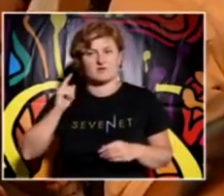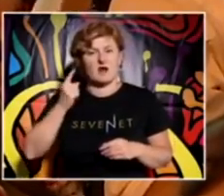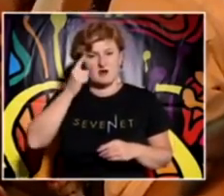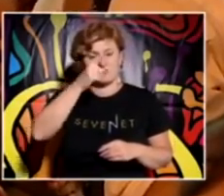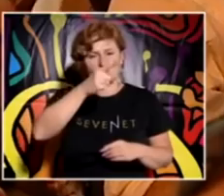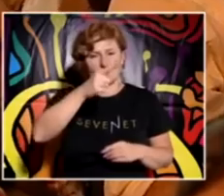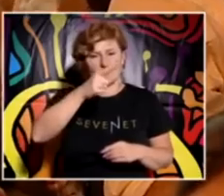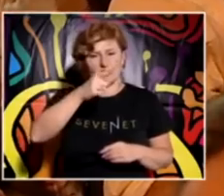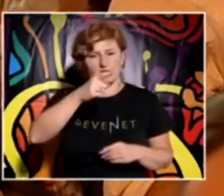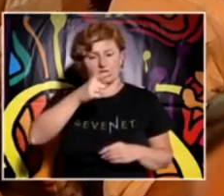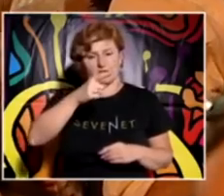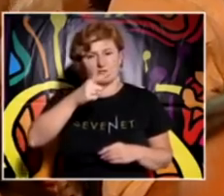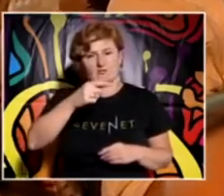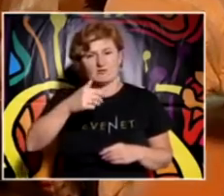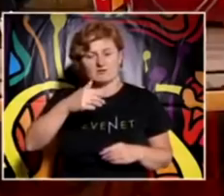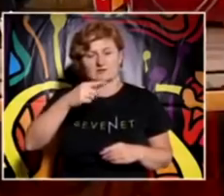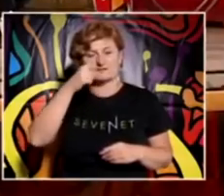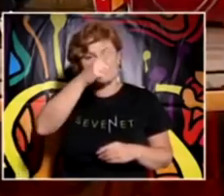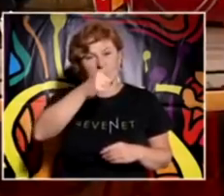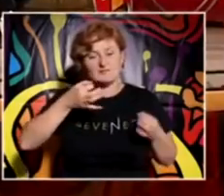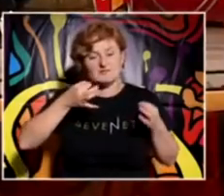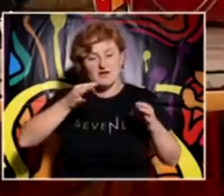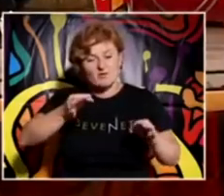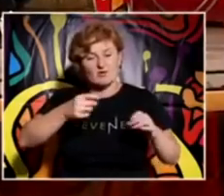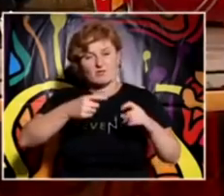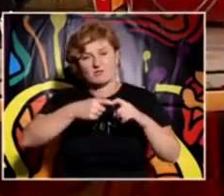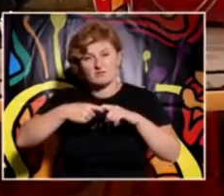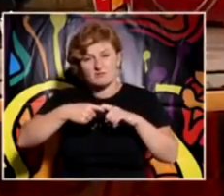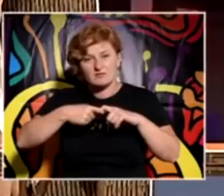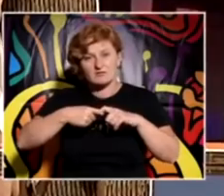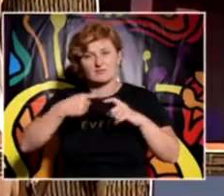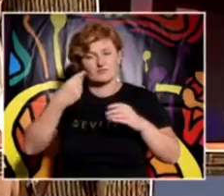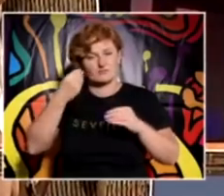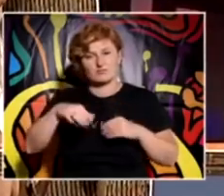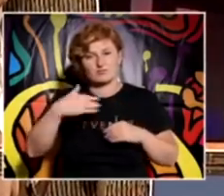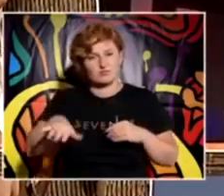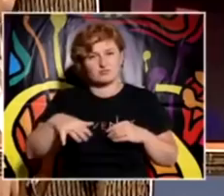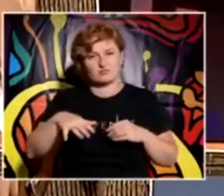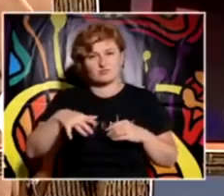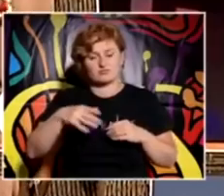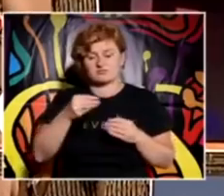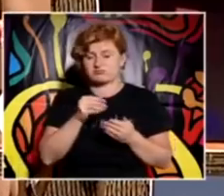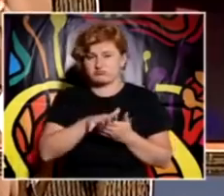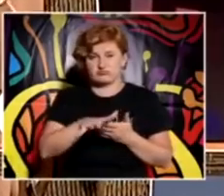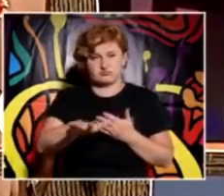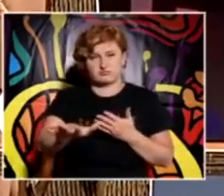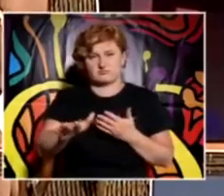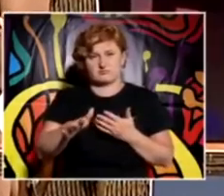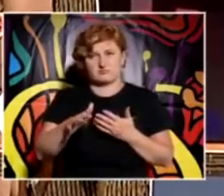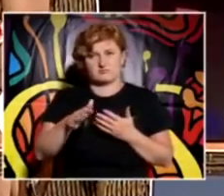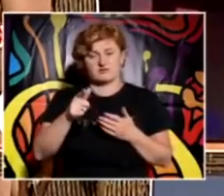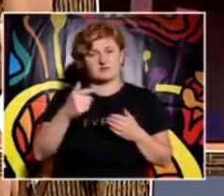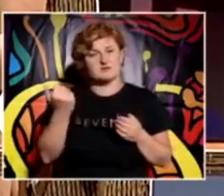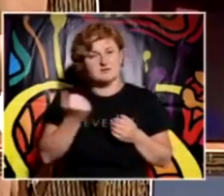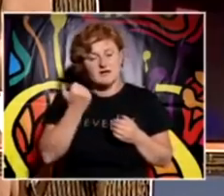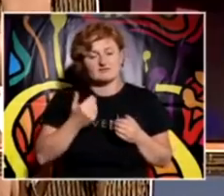i żeby ściągać stamtąd samochód i przyczepę kempingową na przykład, to można popłynąć. Więc jakąś taką